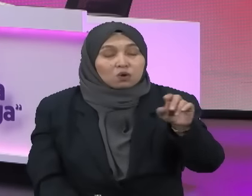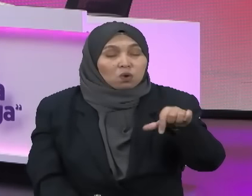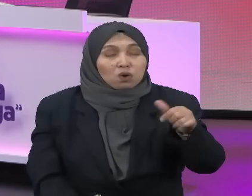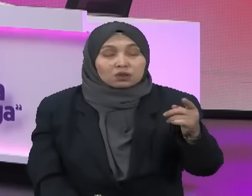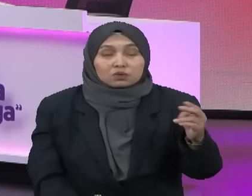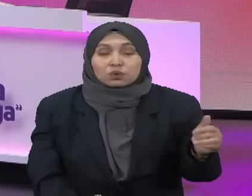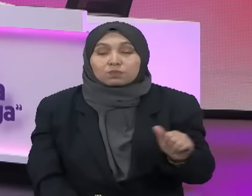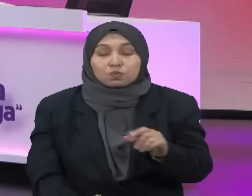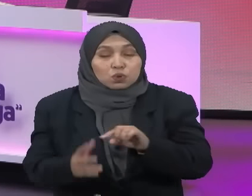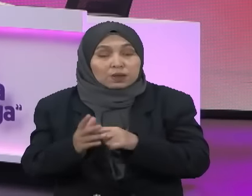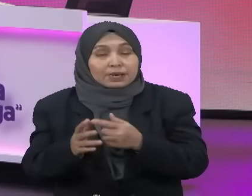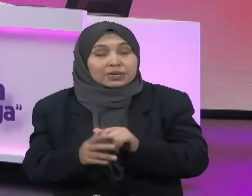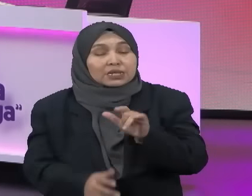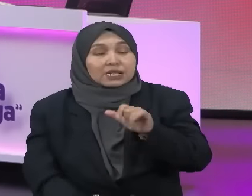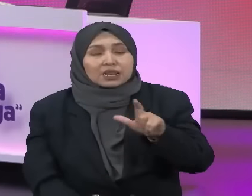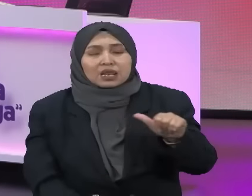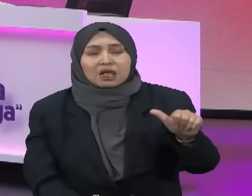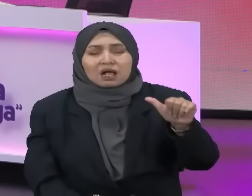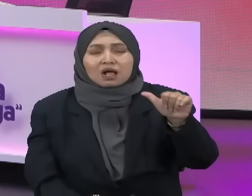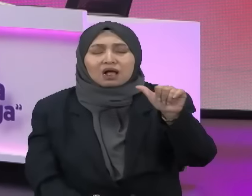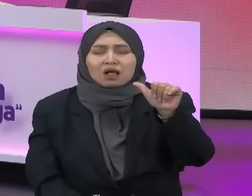pada illa